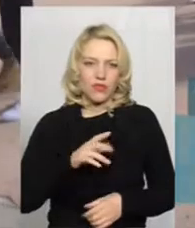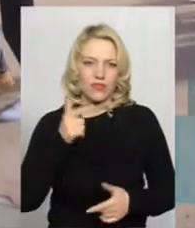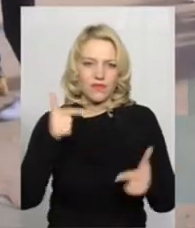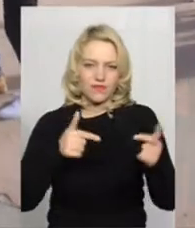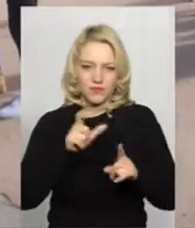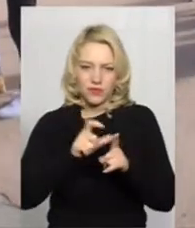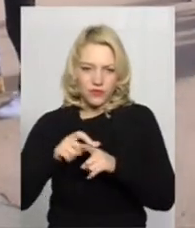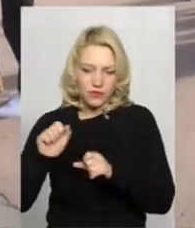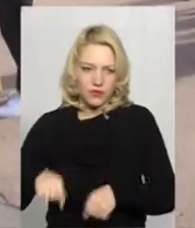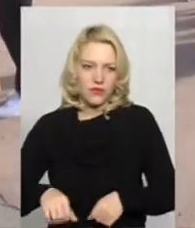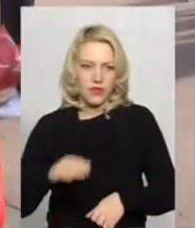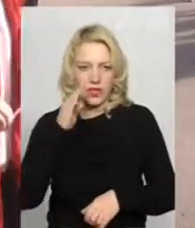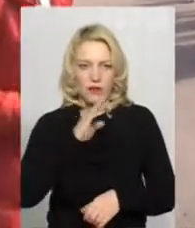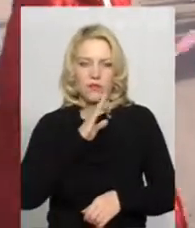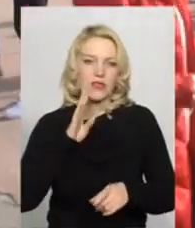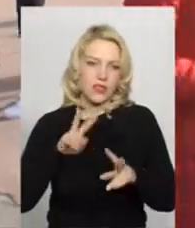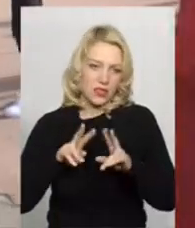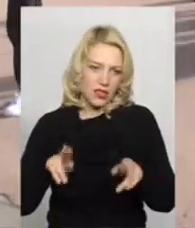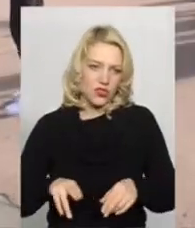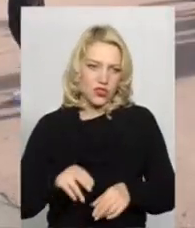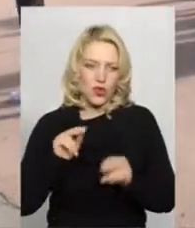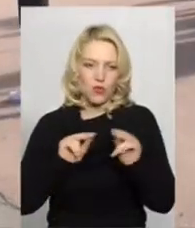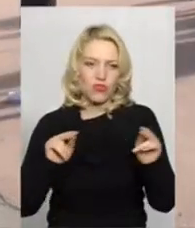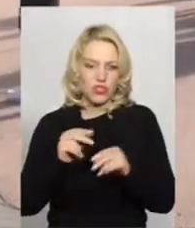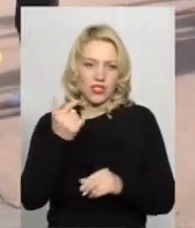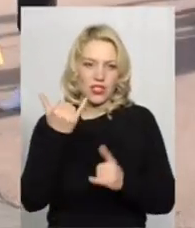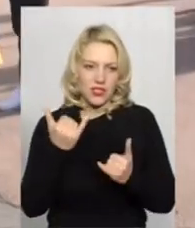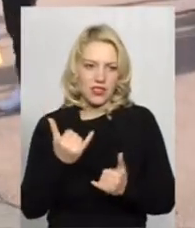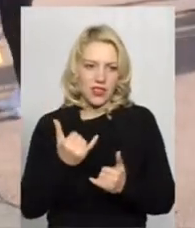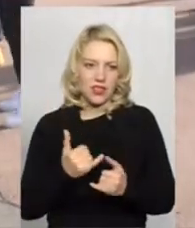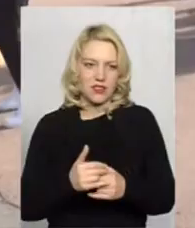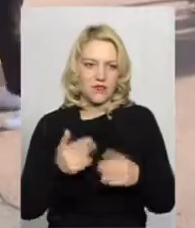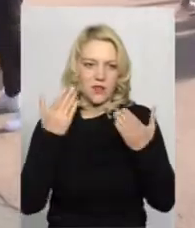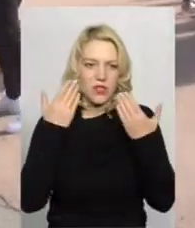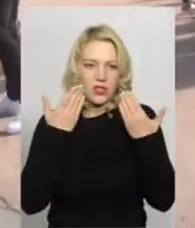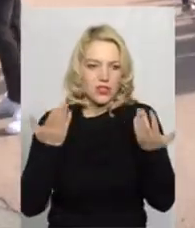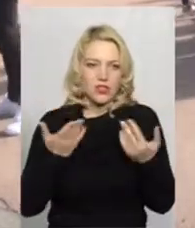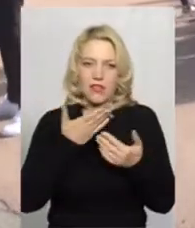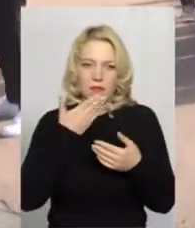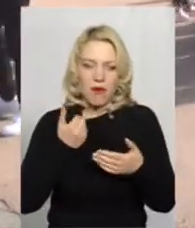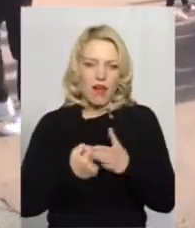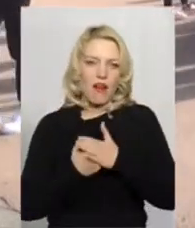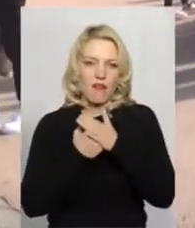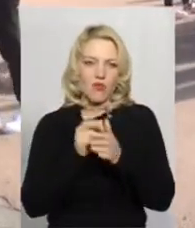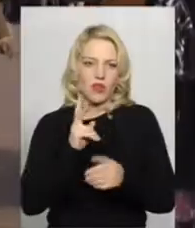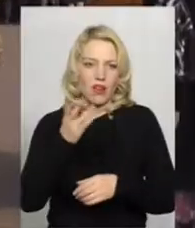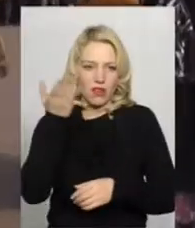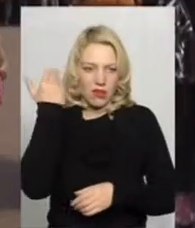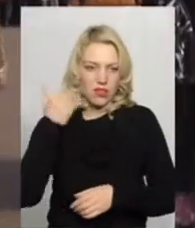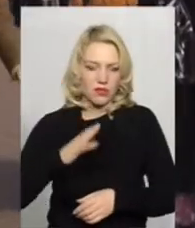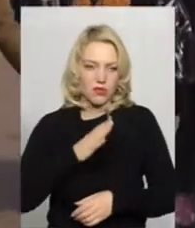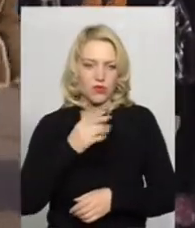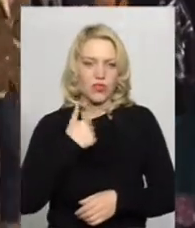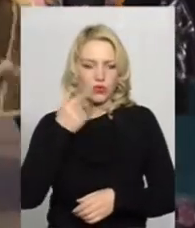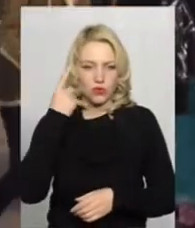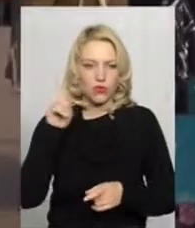лексику. І батьки, відповідно, теж. Вчитель зараз... Ну, я не знаю, прямо немає того авторитету, який мав раніше. Я думаю,